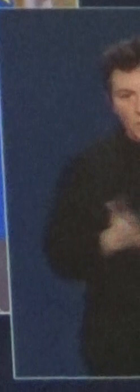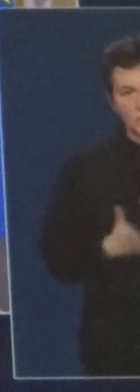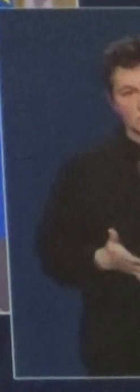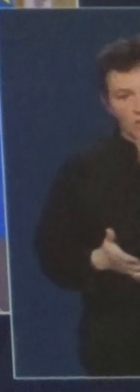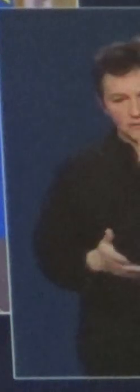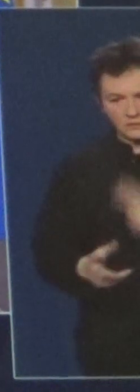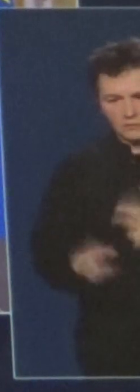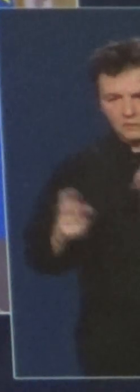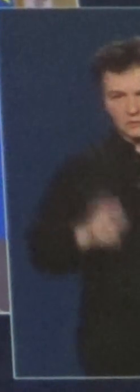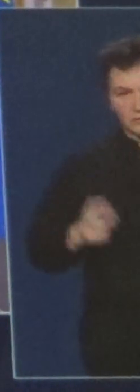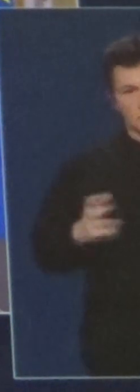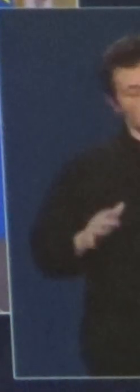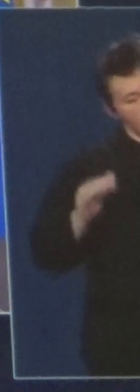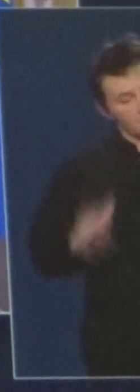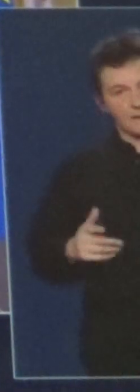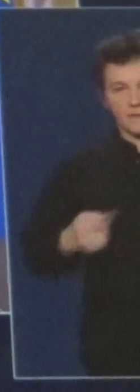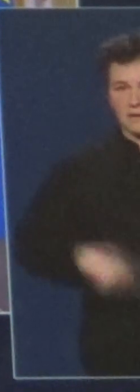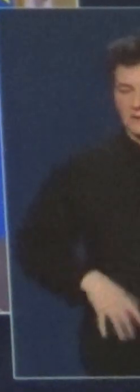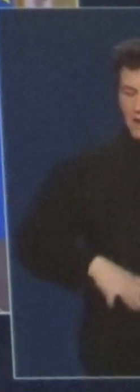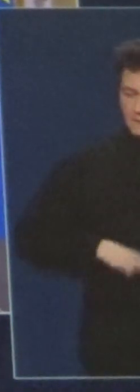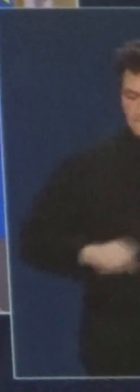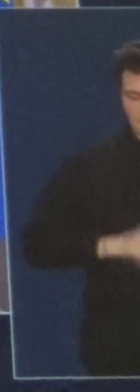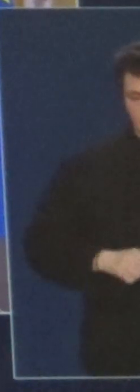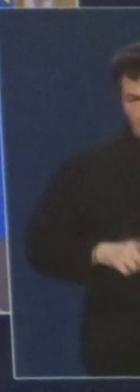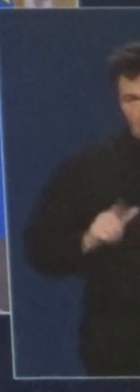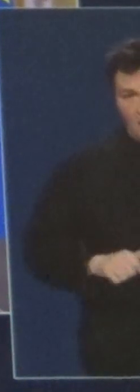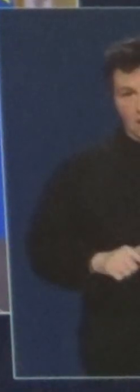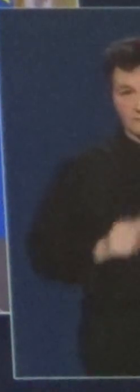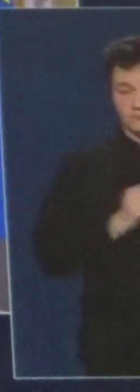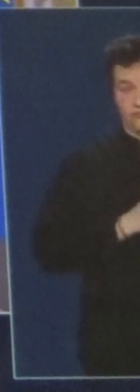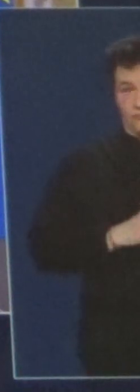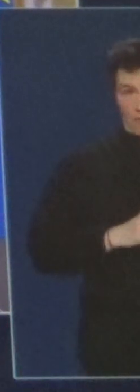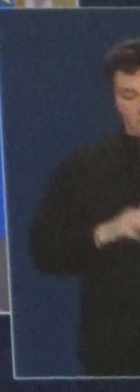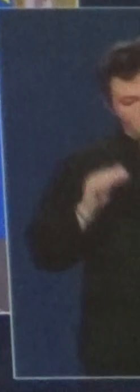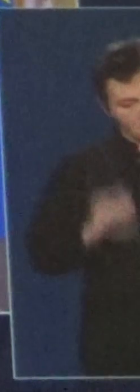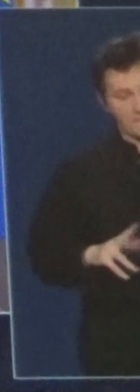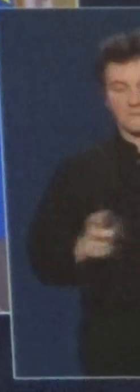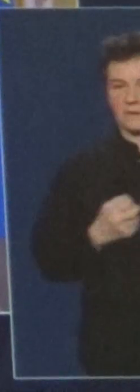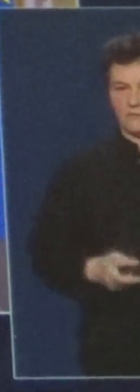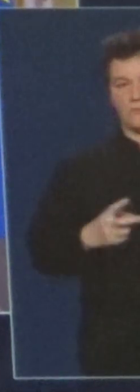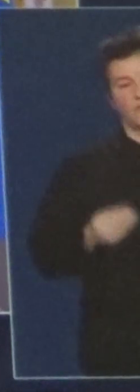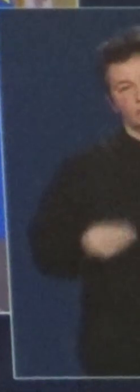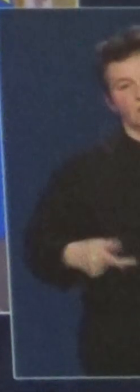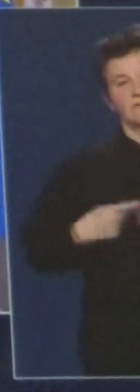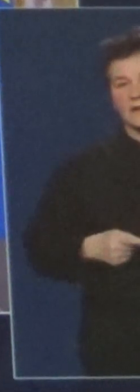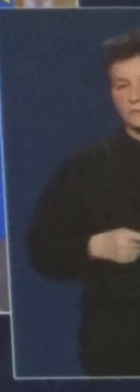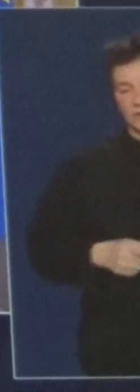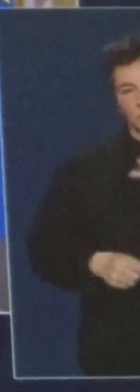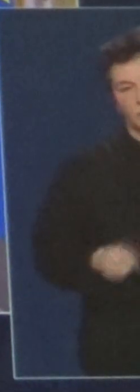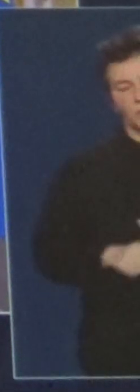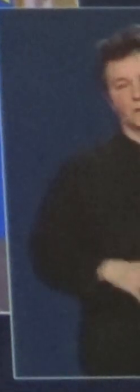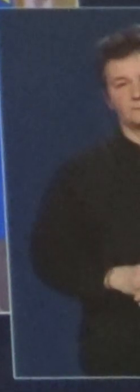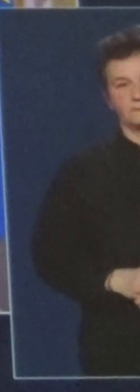Et la colère du peuple n'est pas retombée. Waouh,